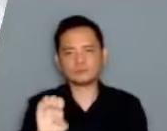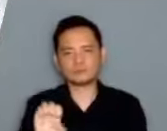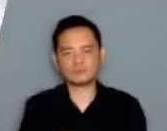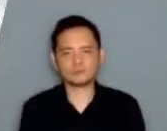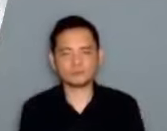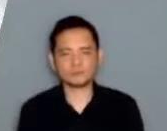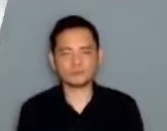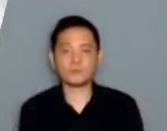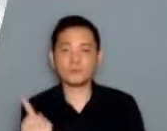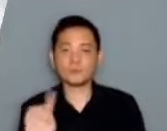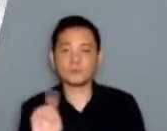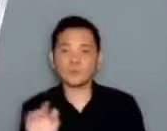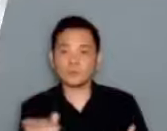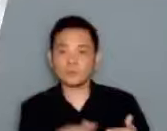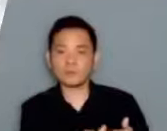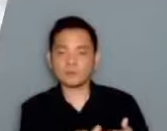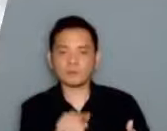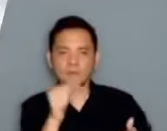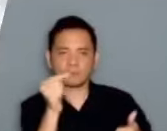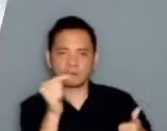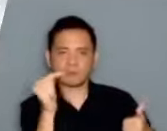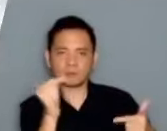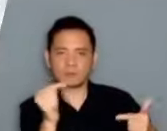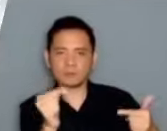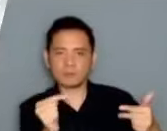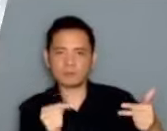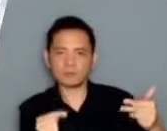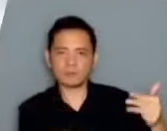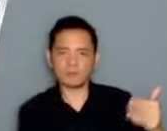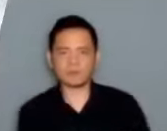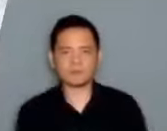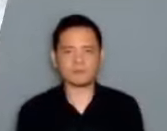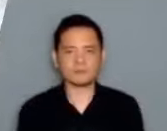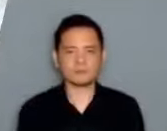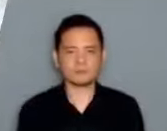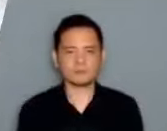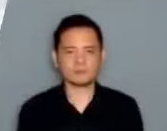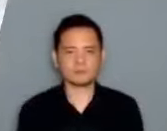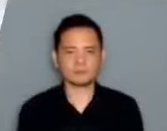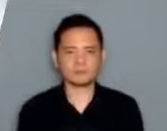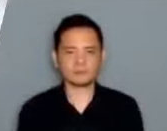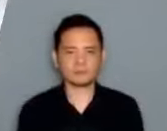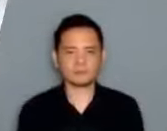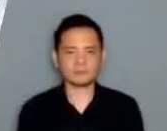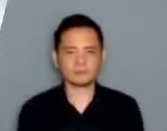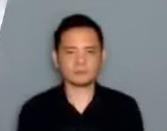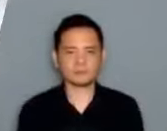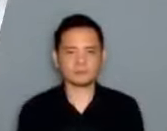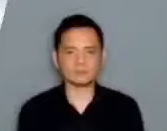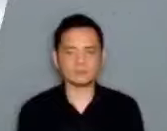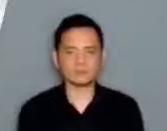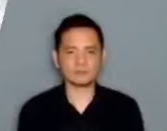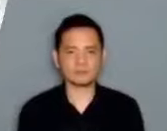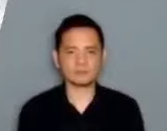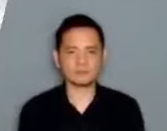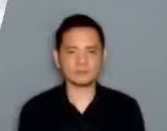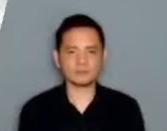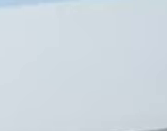suspect sa reklamong paglabag sa anti-carnapping law. Bea Pinlac, nagbabalita para sa GMA Integrated